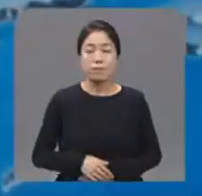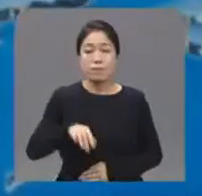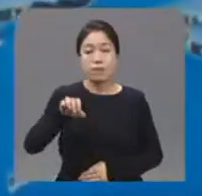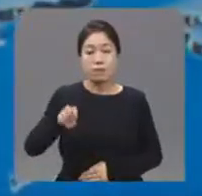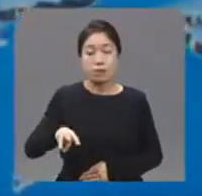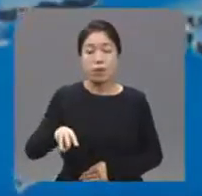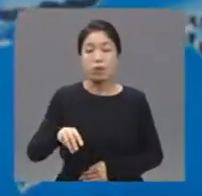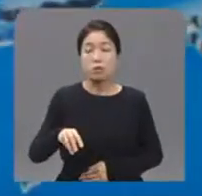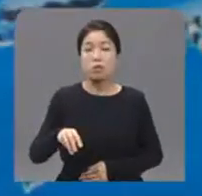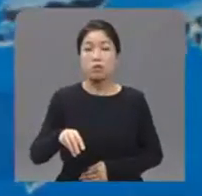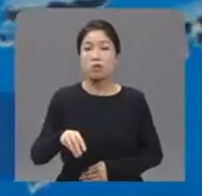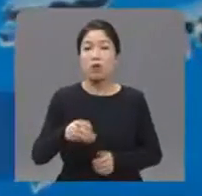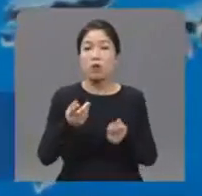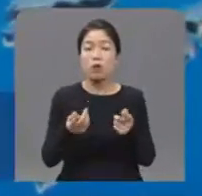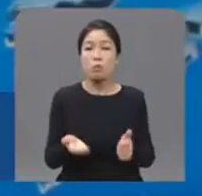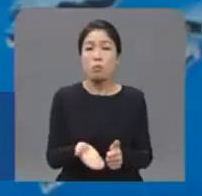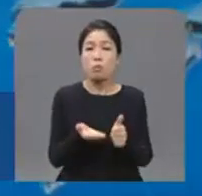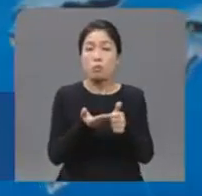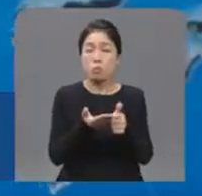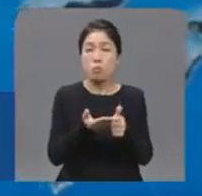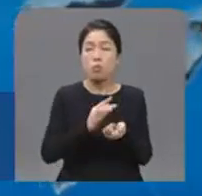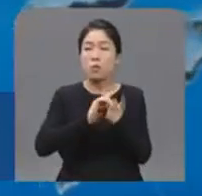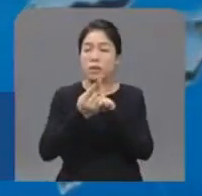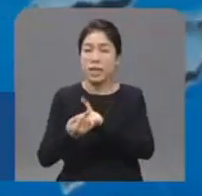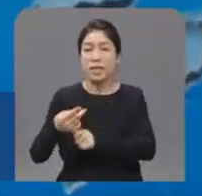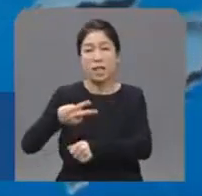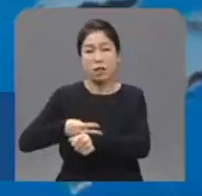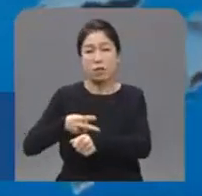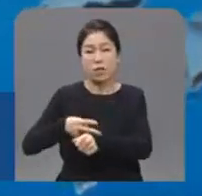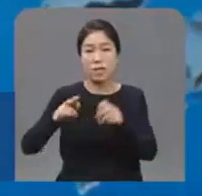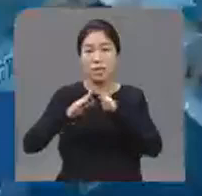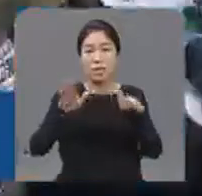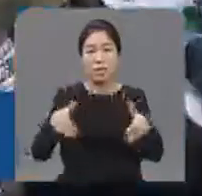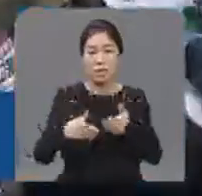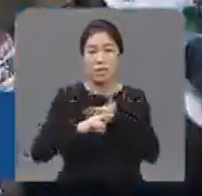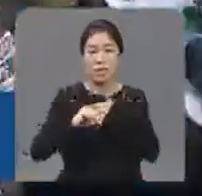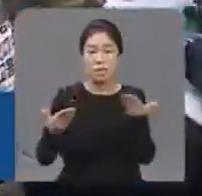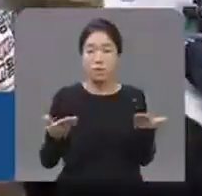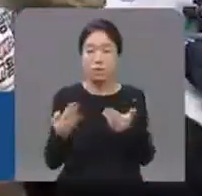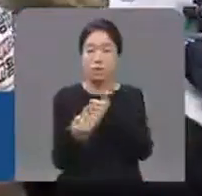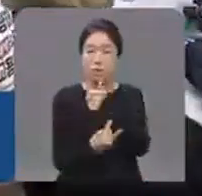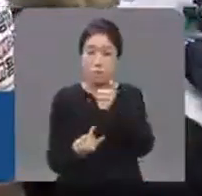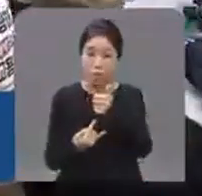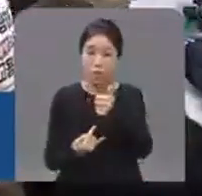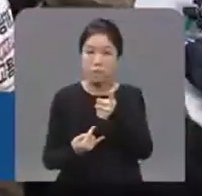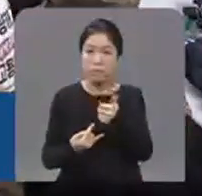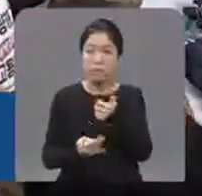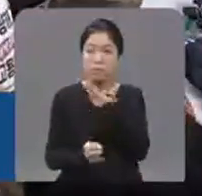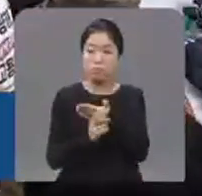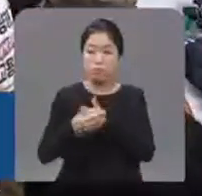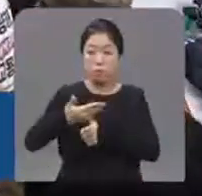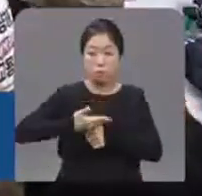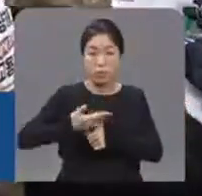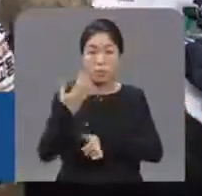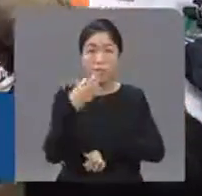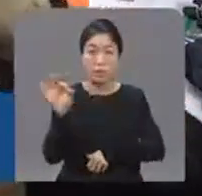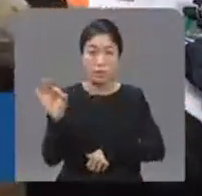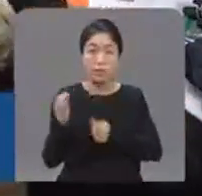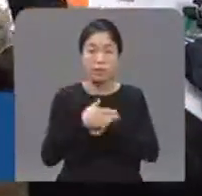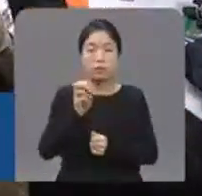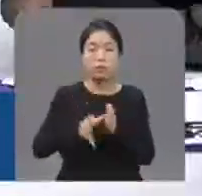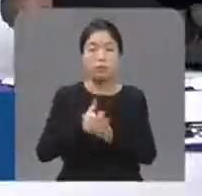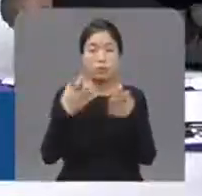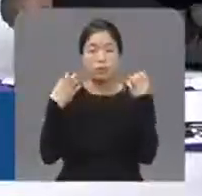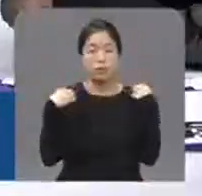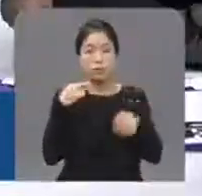광주 보육대체교사들이 전남지방노동위원회로부터 부당해고를 인정받았다며 광주시에 복직을 요구하고